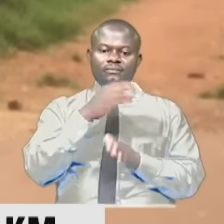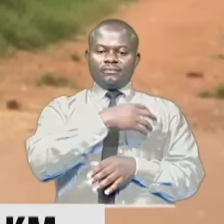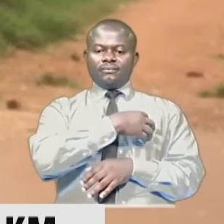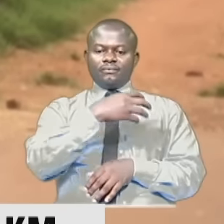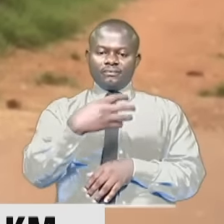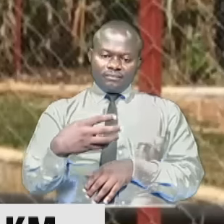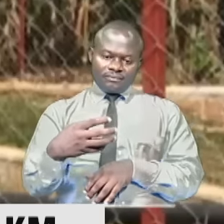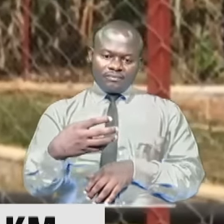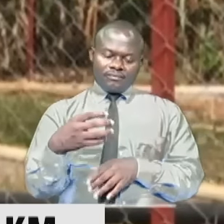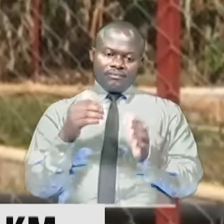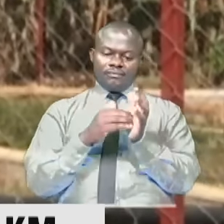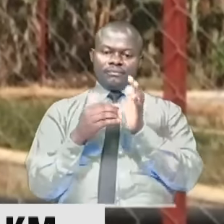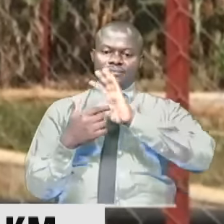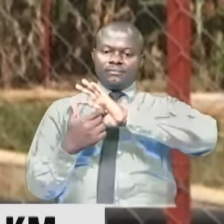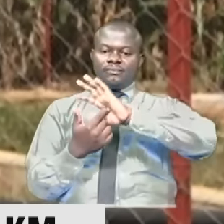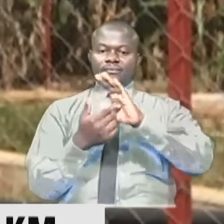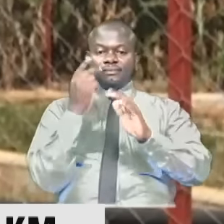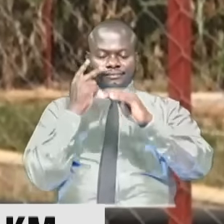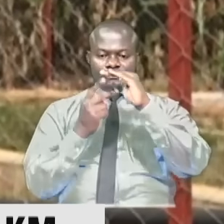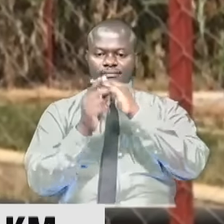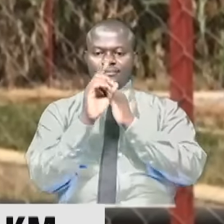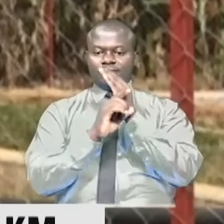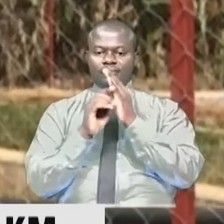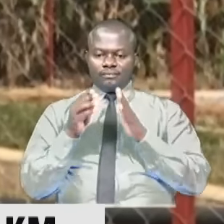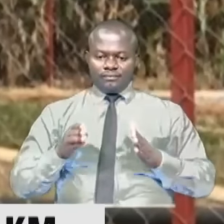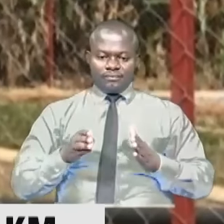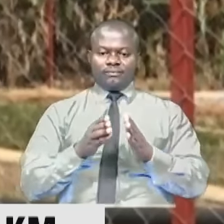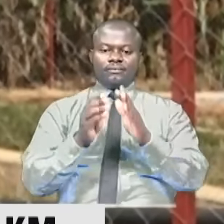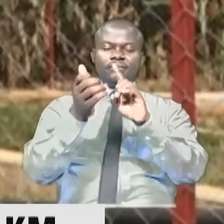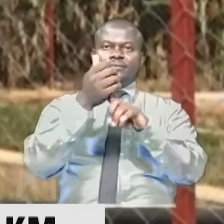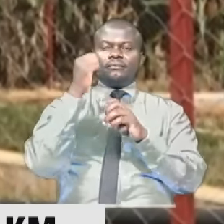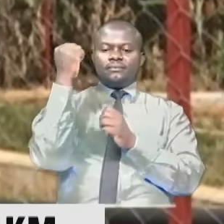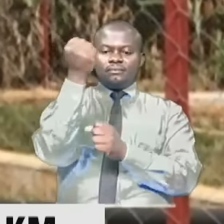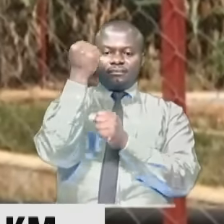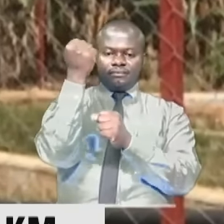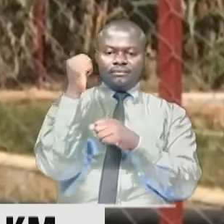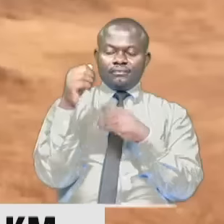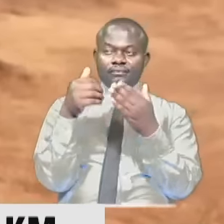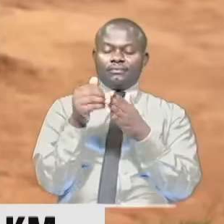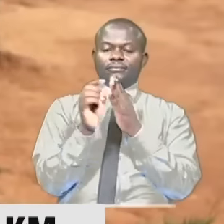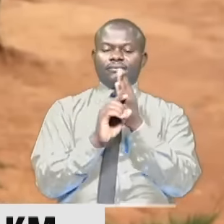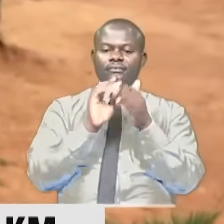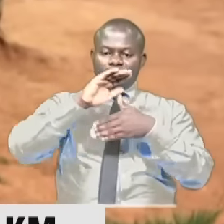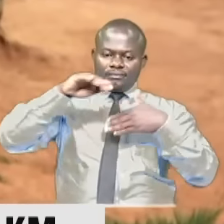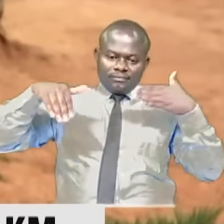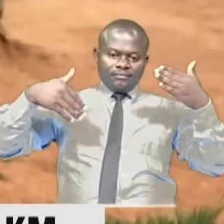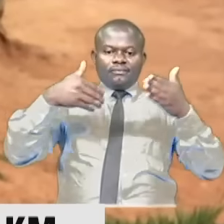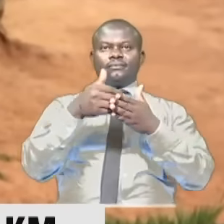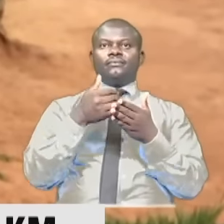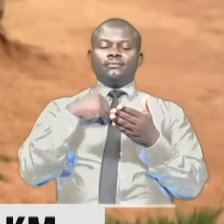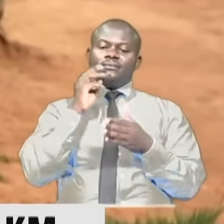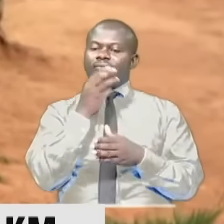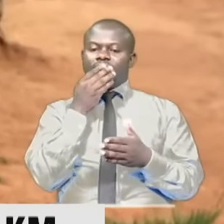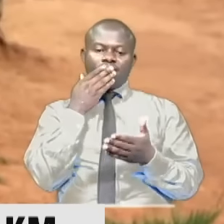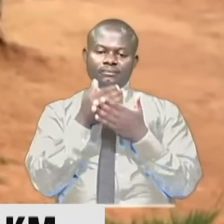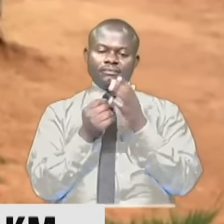ry'ubukungu unagaragaza intumbero y'aka karere higanisha kugera ku muhigo w'abaturage bose b'akarere bazaba bafite amazi meza